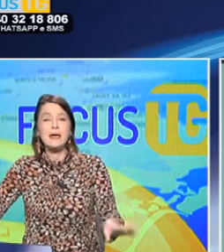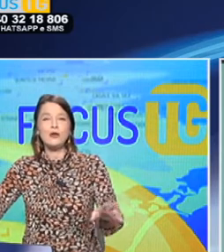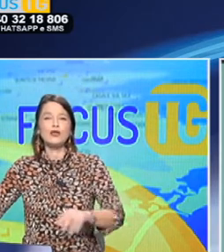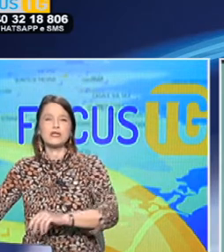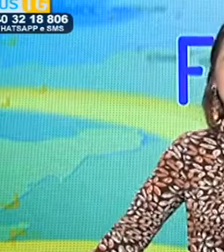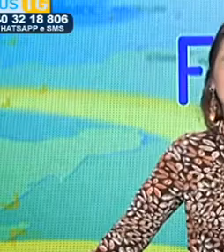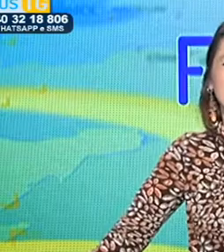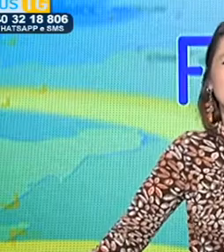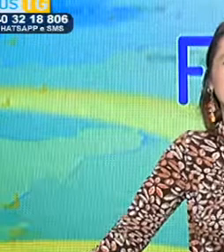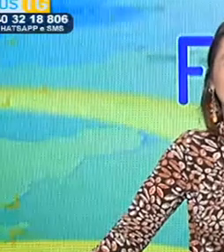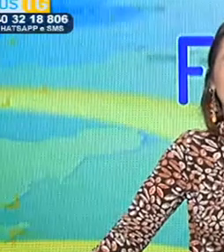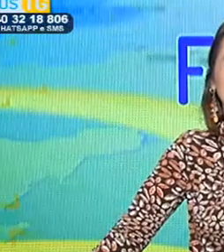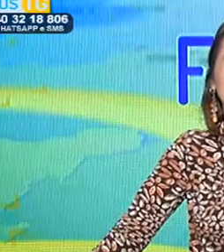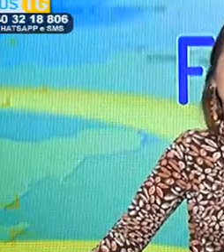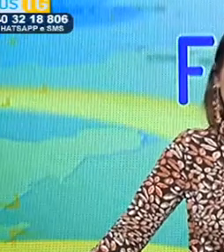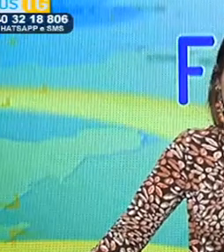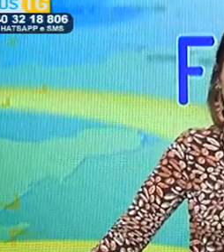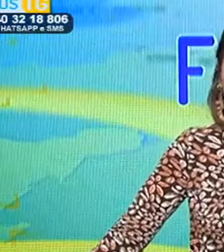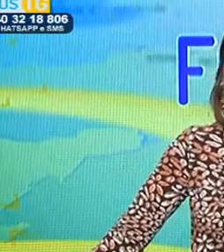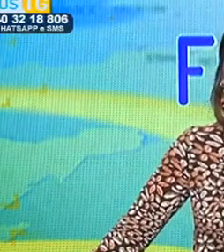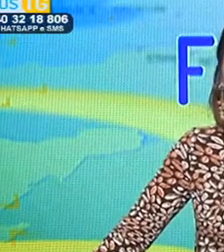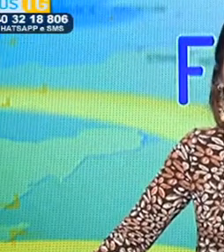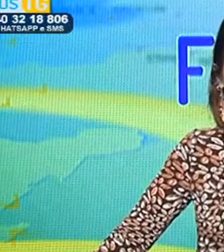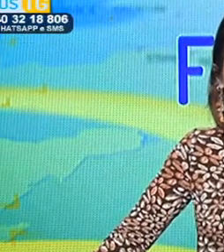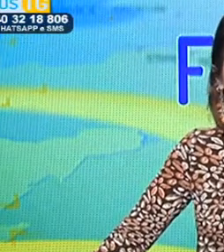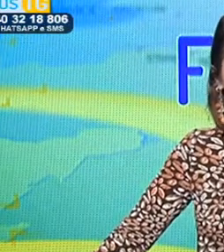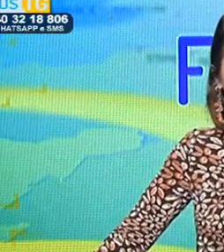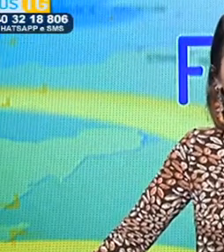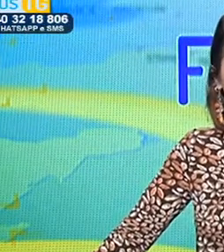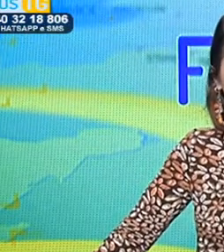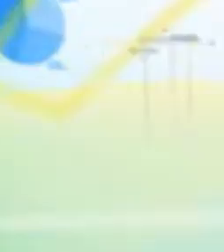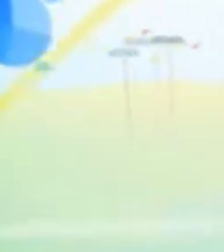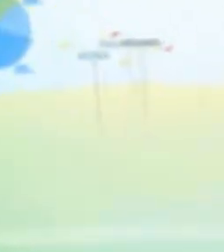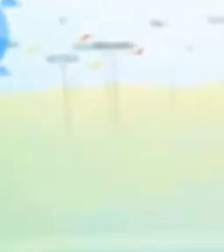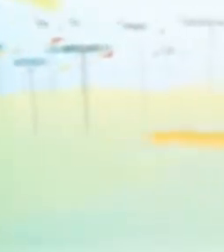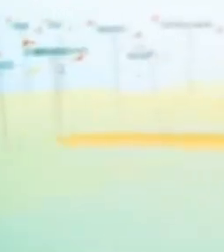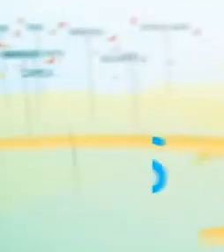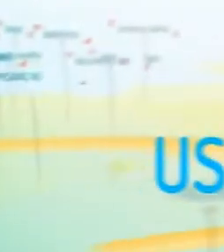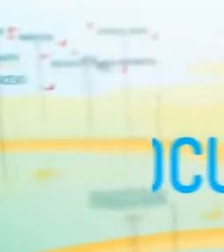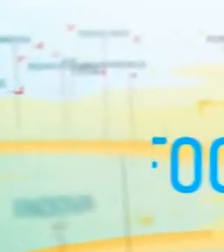Gabriella, noi ci separiamo per qualche istante, c'è una breve pausa.